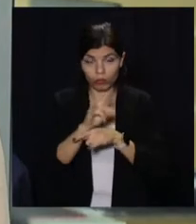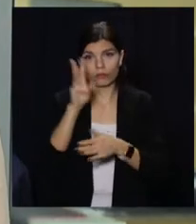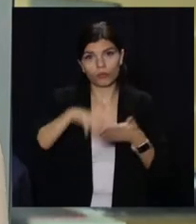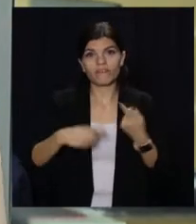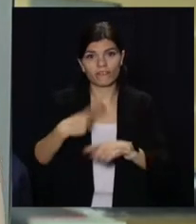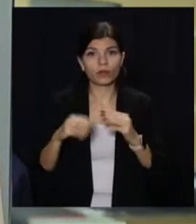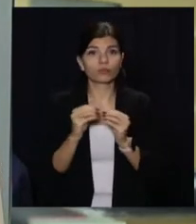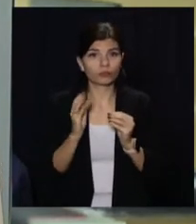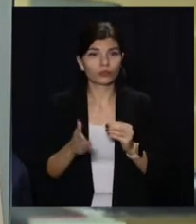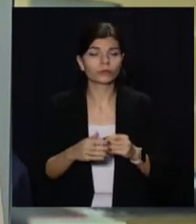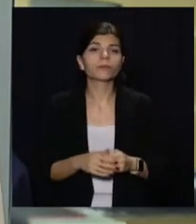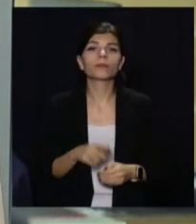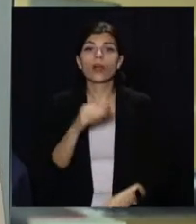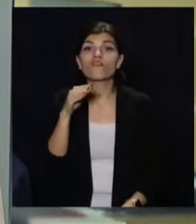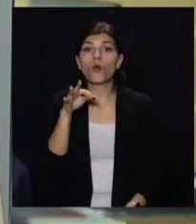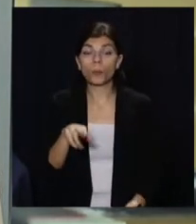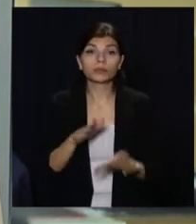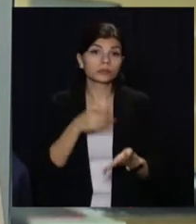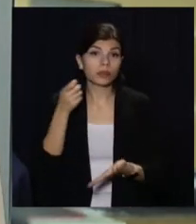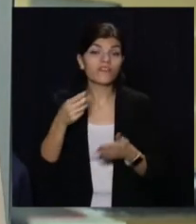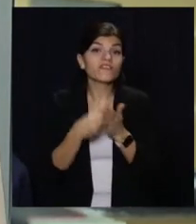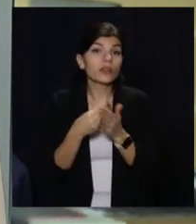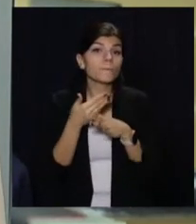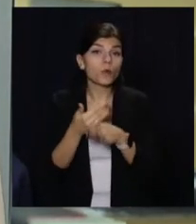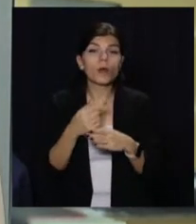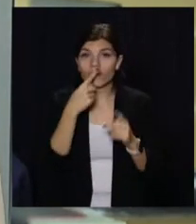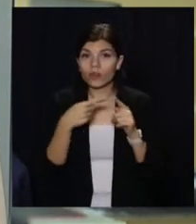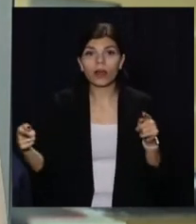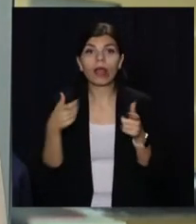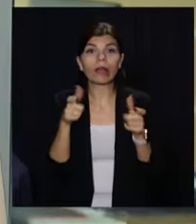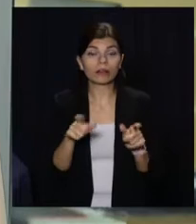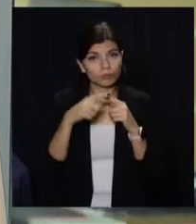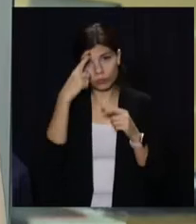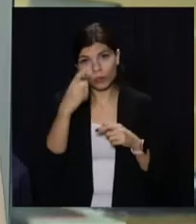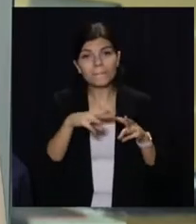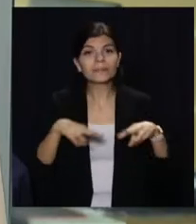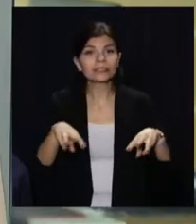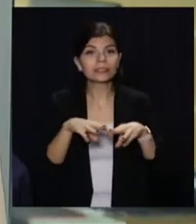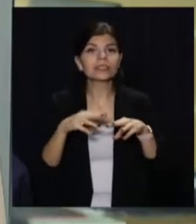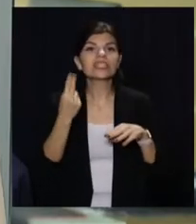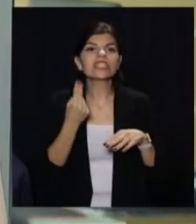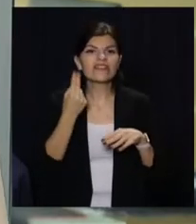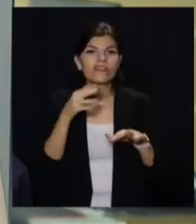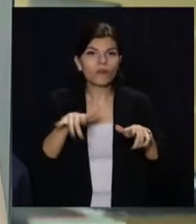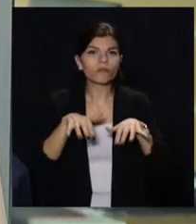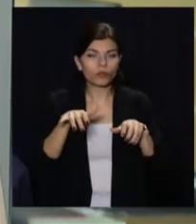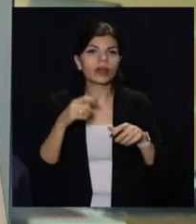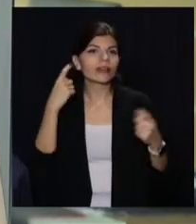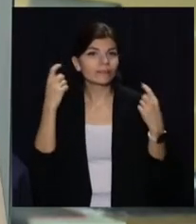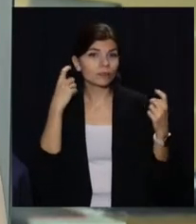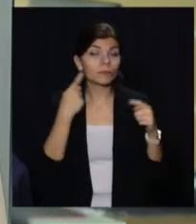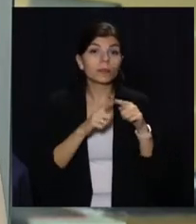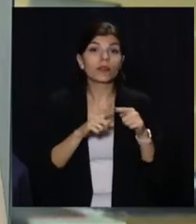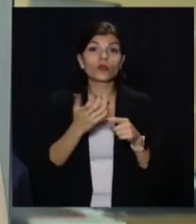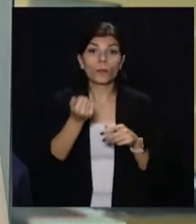тисячі ФОПів подали заявки на отримання фінансової допомоги під час карантину. Про це повідомили у Міністерстві цифрової трансформації. Аби